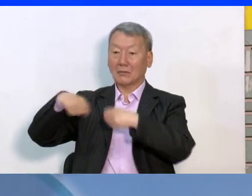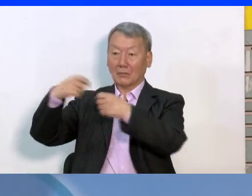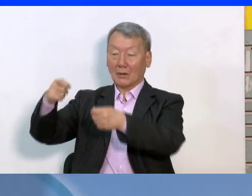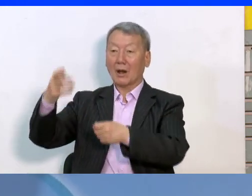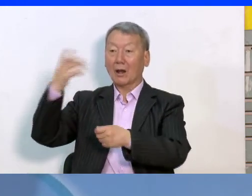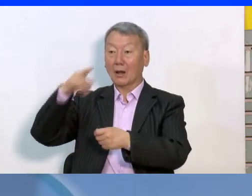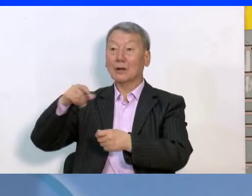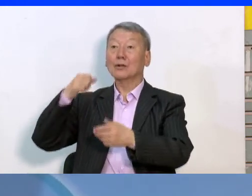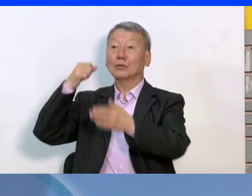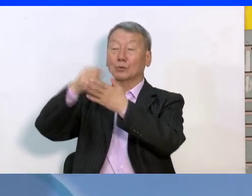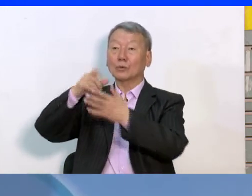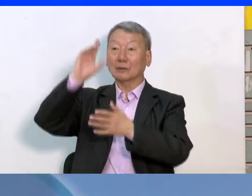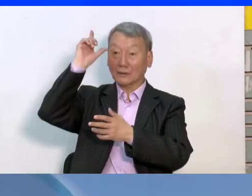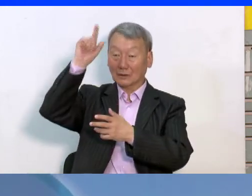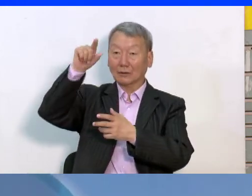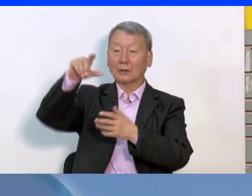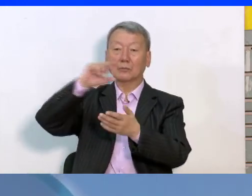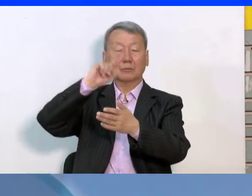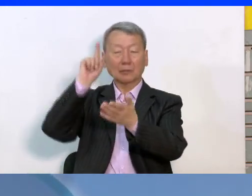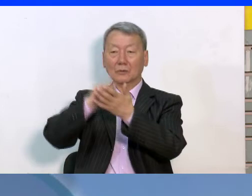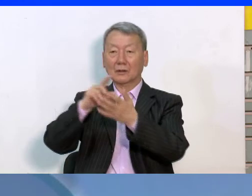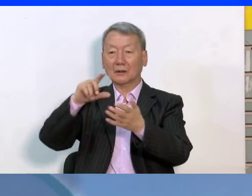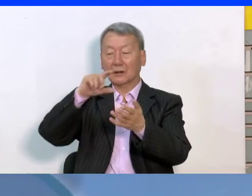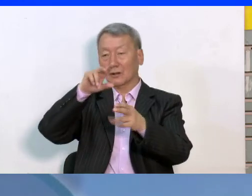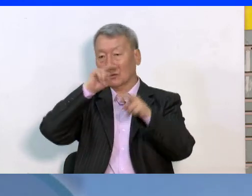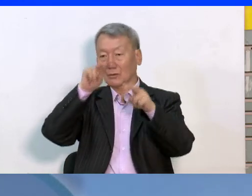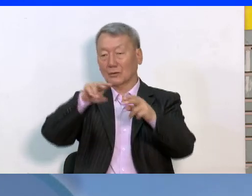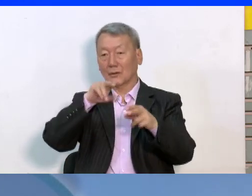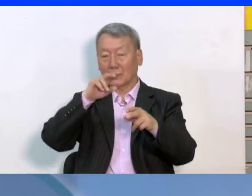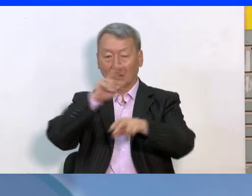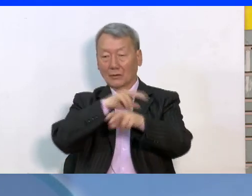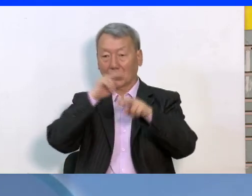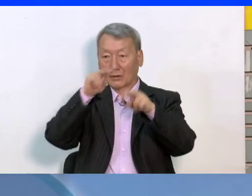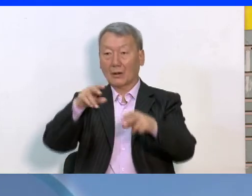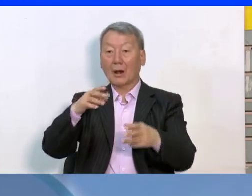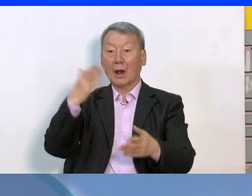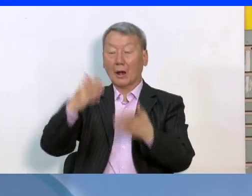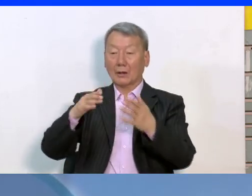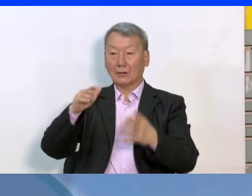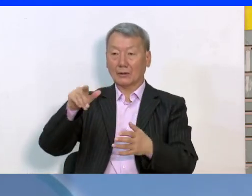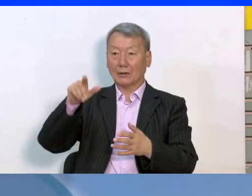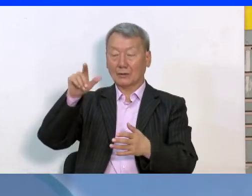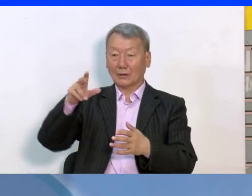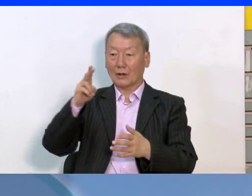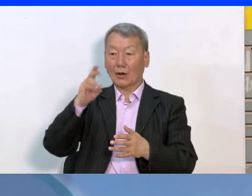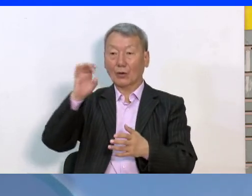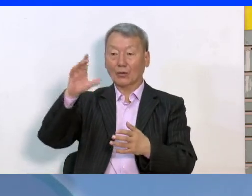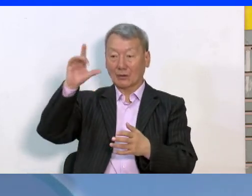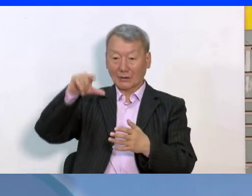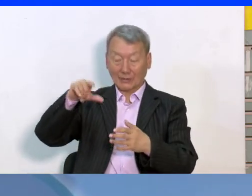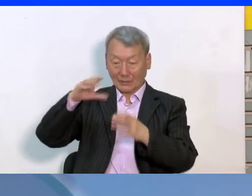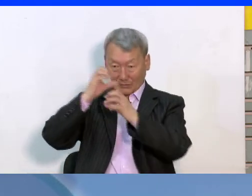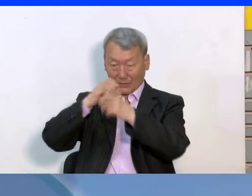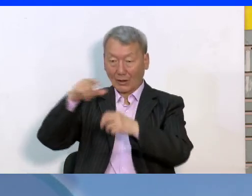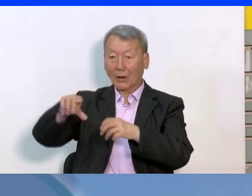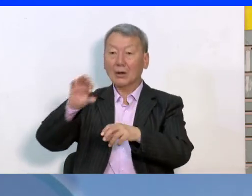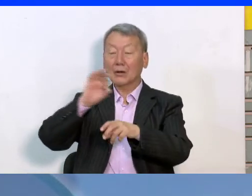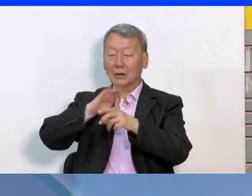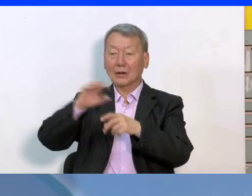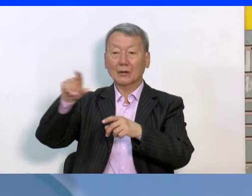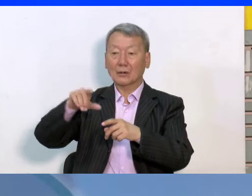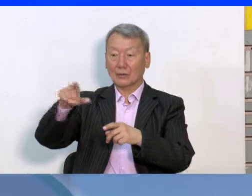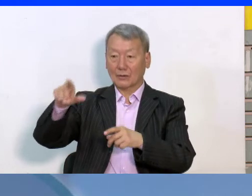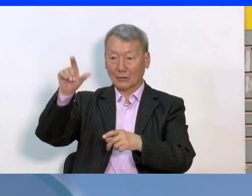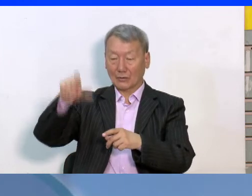Келгенде аларды обсервацияга жаткырат. Эгер оң чыгып калса, баягы коронавирус тастыкталып калса, ошол замат